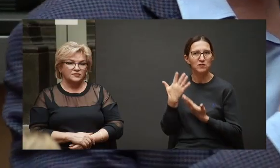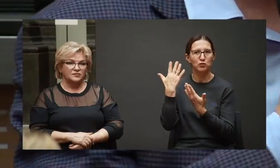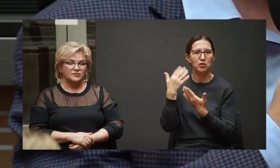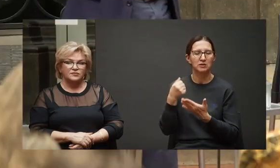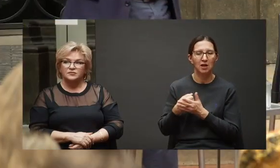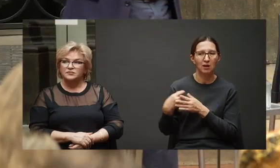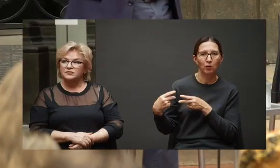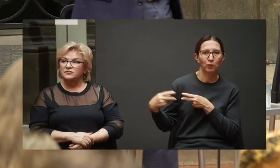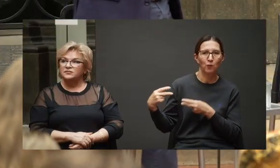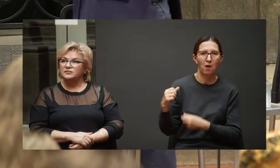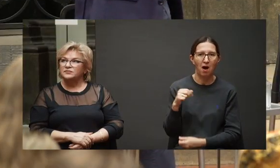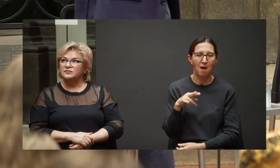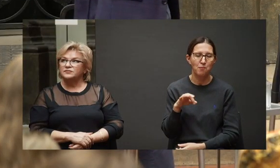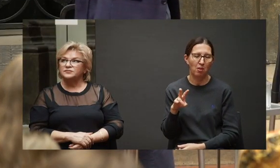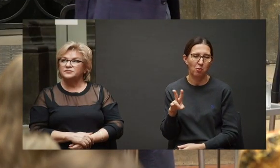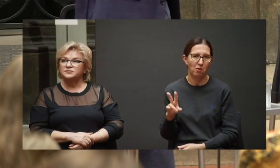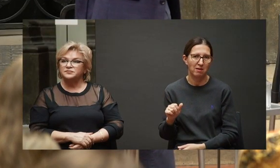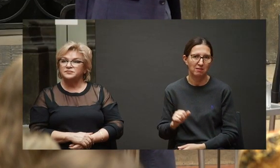Аполлона».